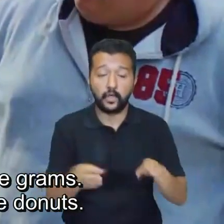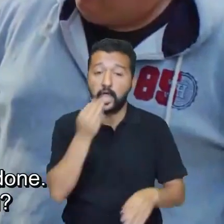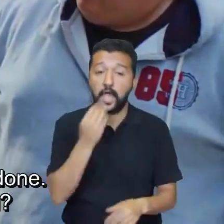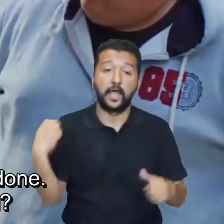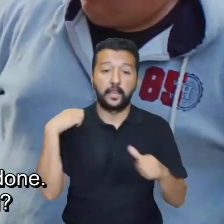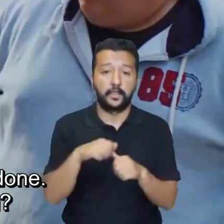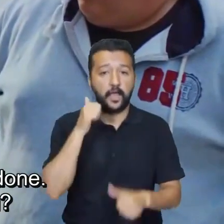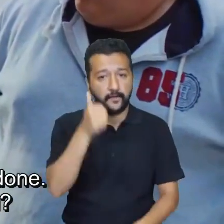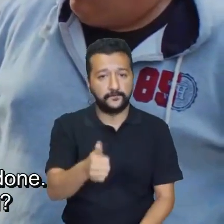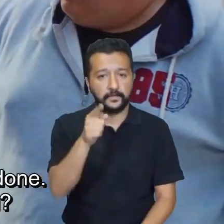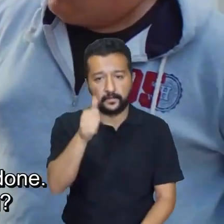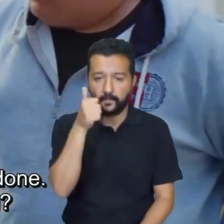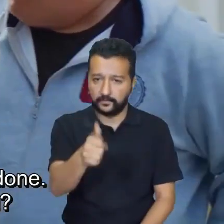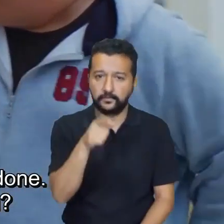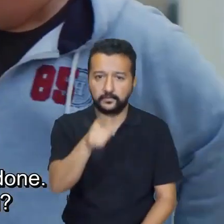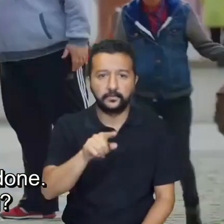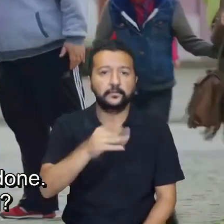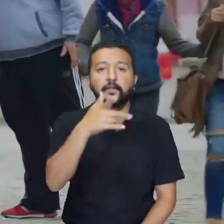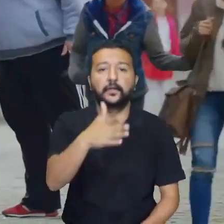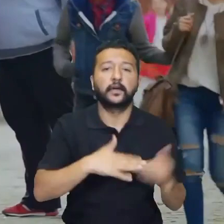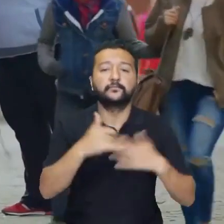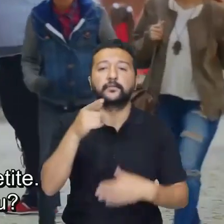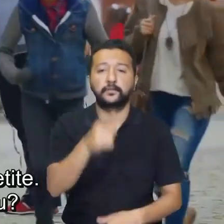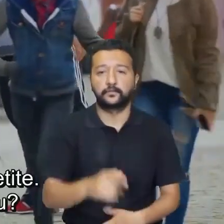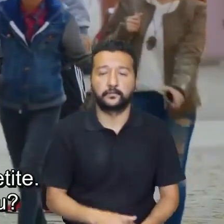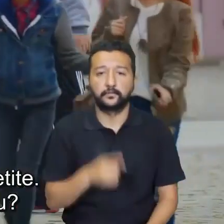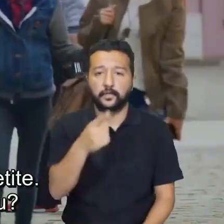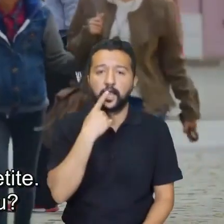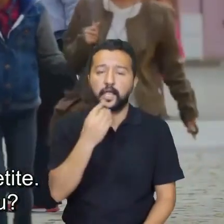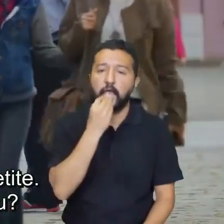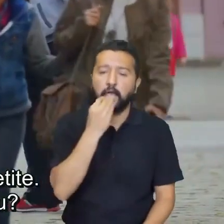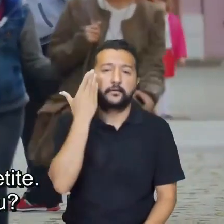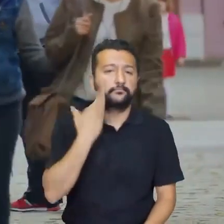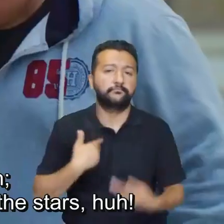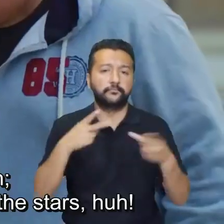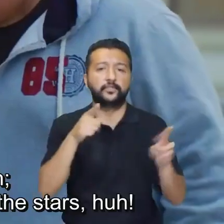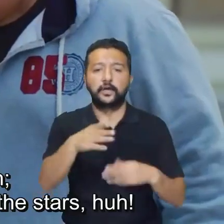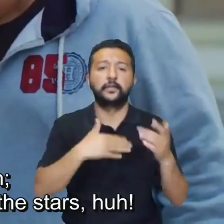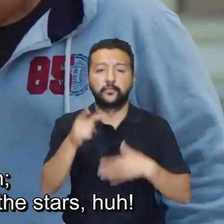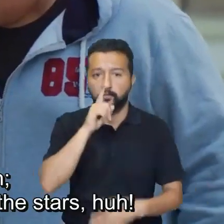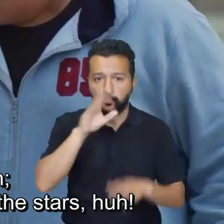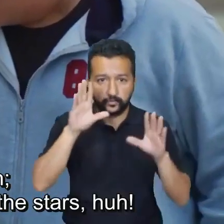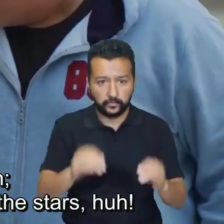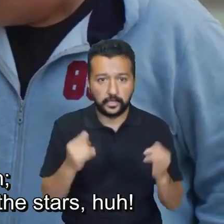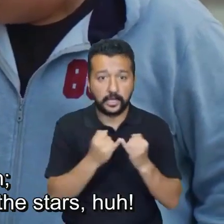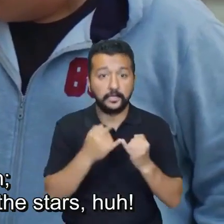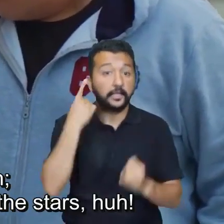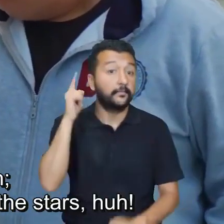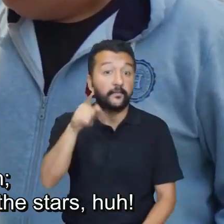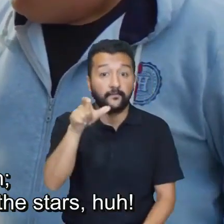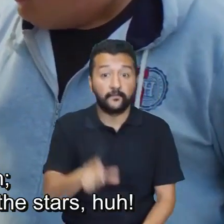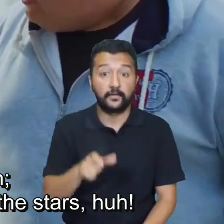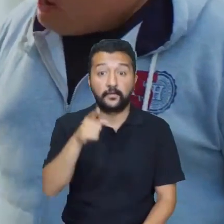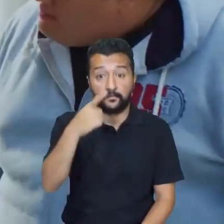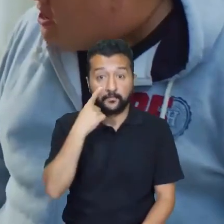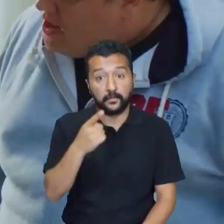geri alıyorsun. Aferin hastalarıma, aferin sana. Sana ne be Tıfı? Gırtlak benim iştah benim. Sana mı oluyor? Bana bak, doğru konuş kardeş mardeş demem.